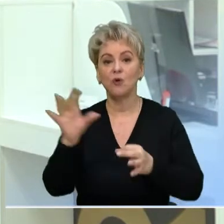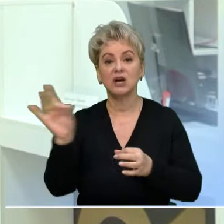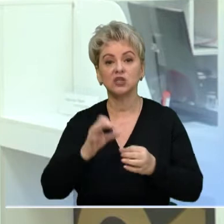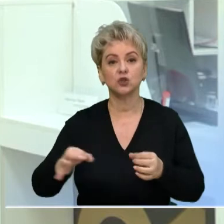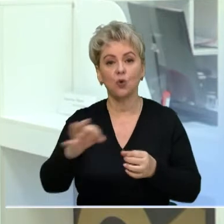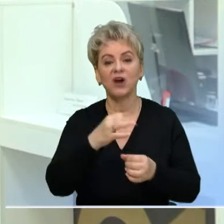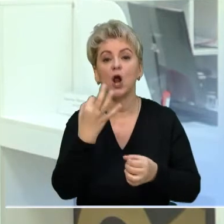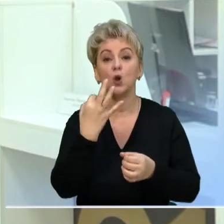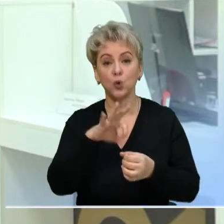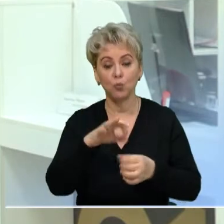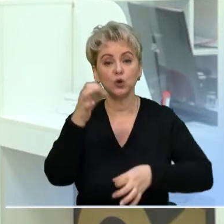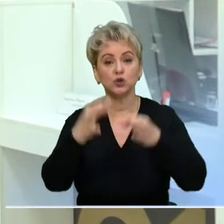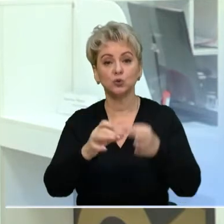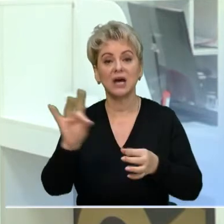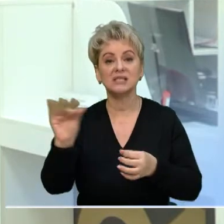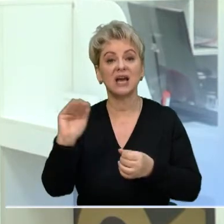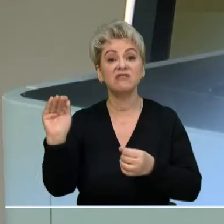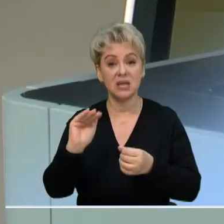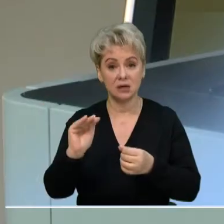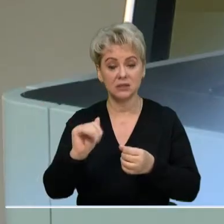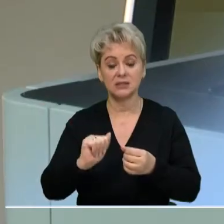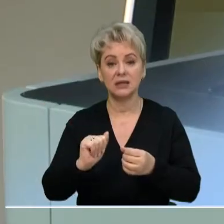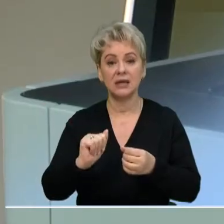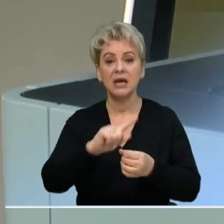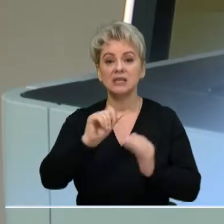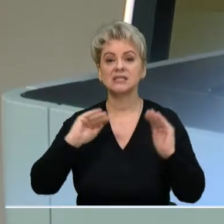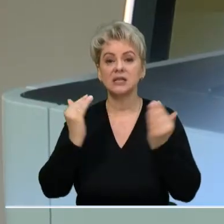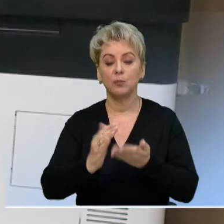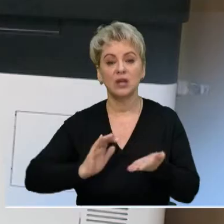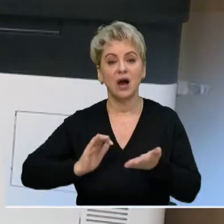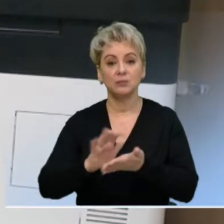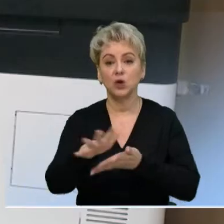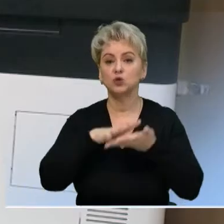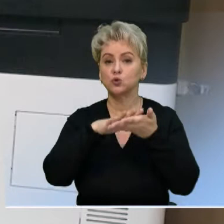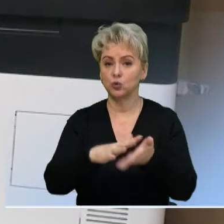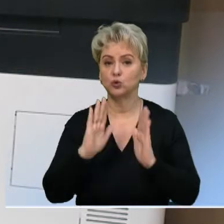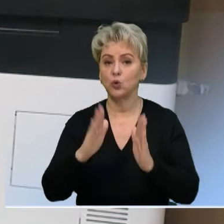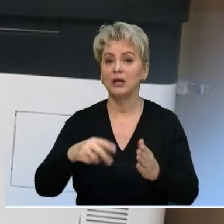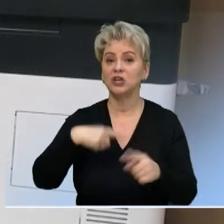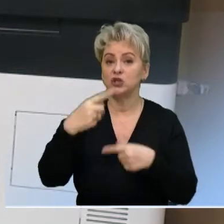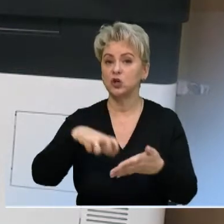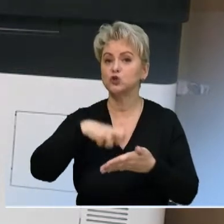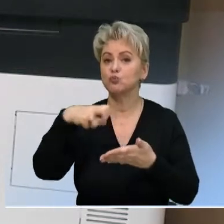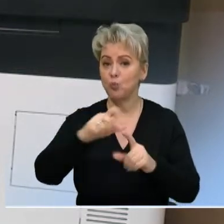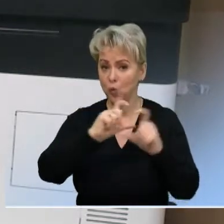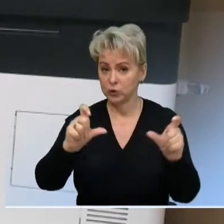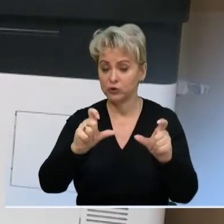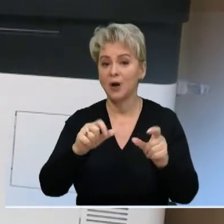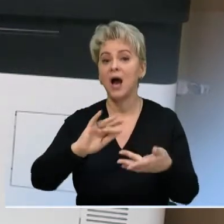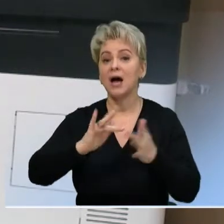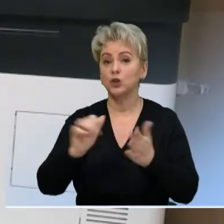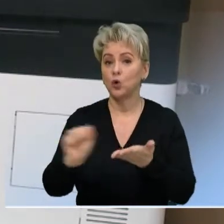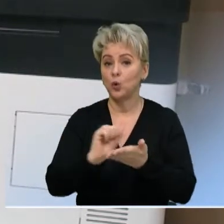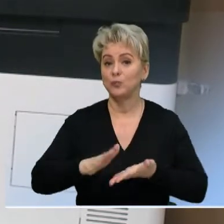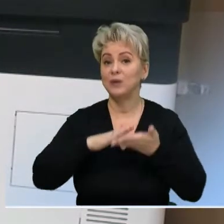области, но и в любой суд Российской Федерации. Из-за пандемии отправить иск в суд можно только почтой. А подать документы онлайн